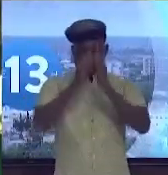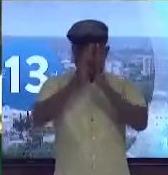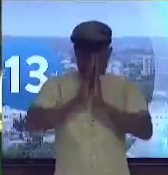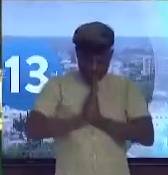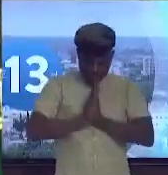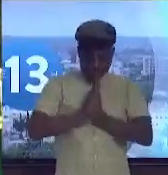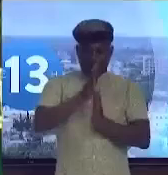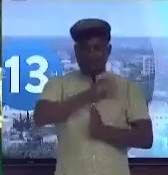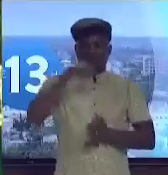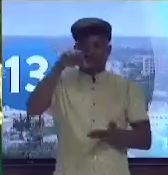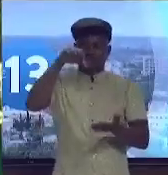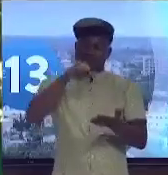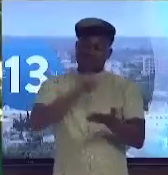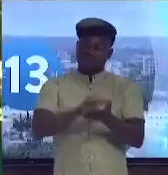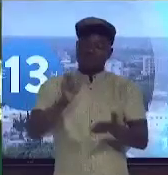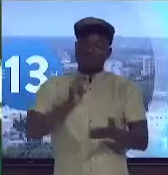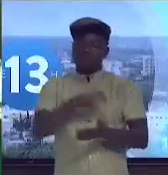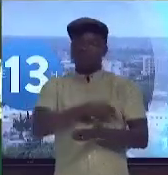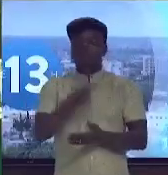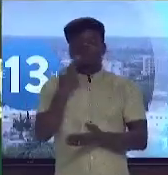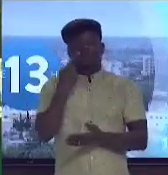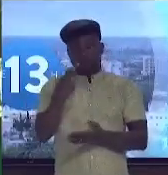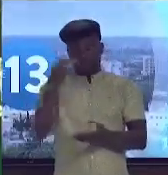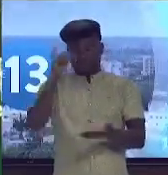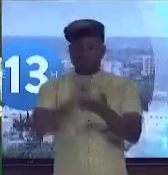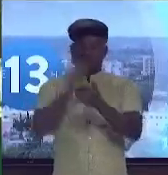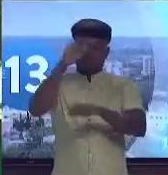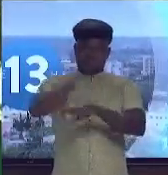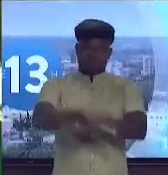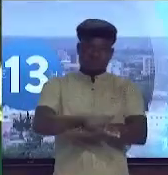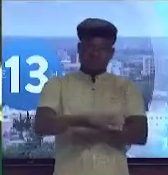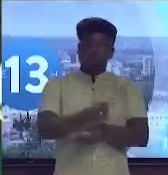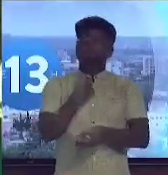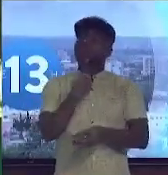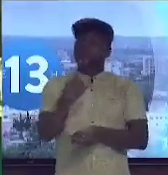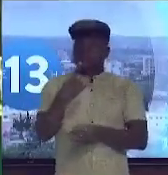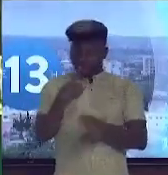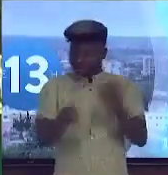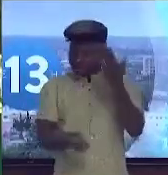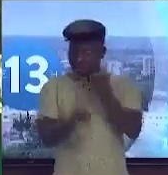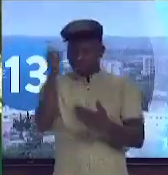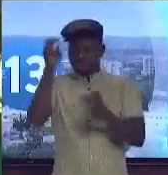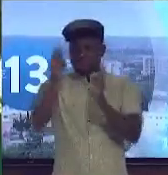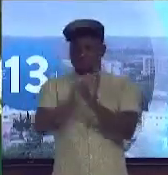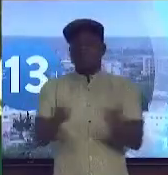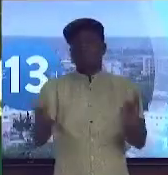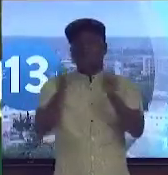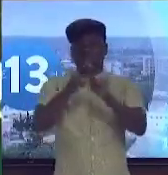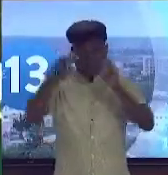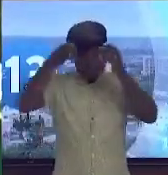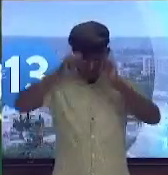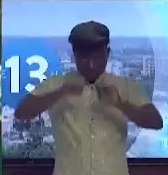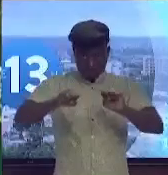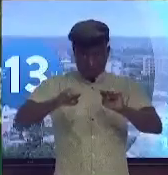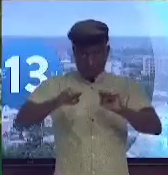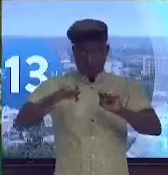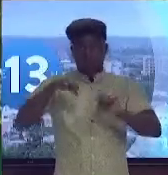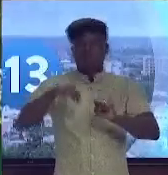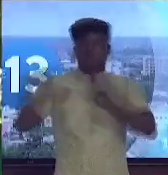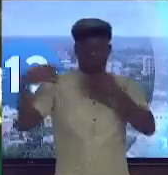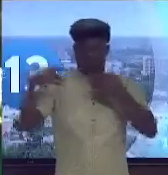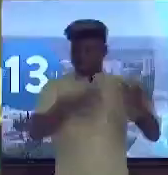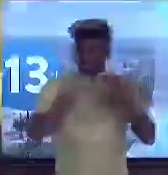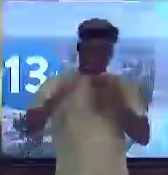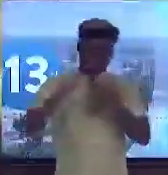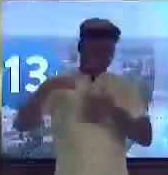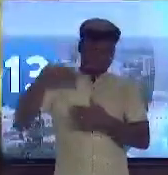ici ce soir, je pourrais en toute humilité aller dire au président du Faso que la guerre est bientôt